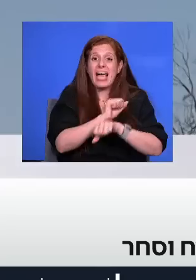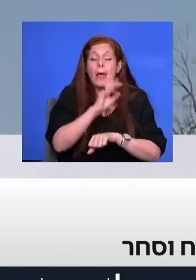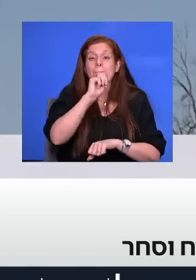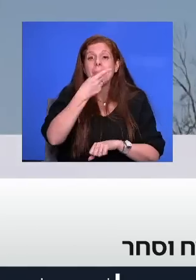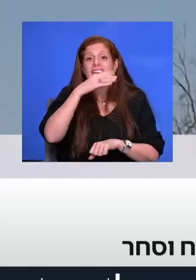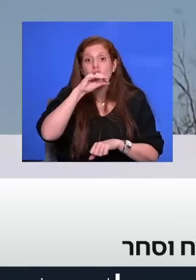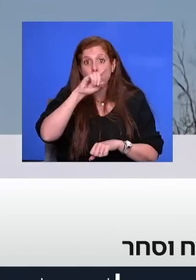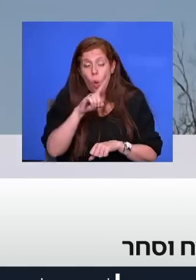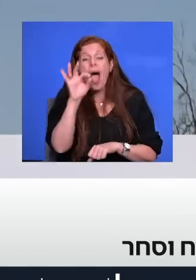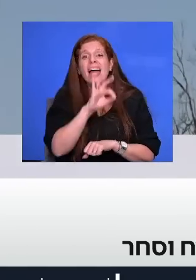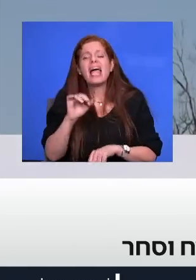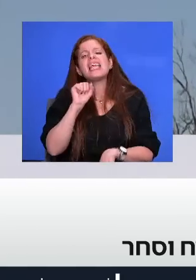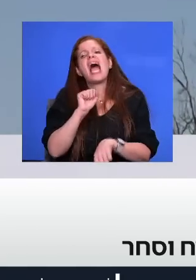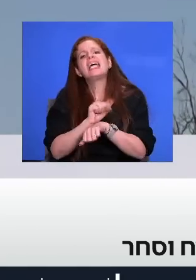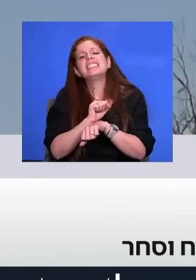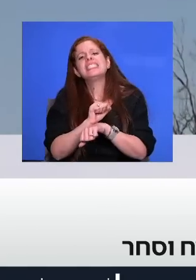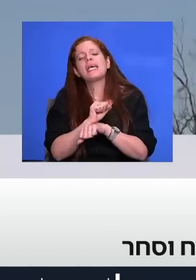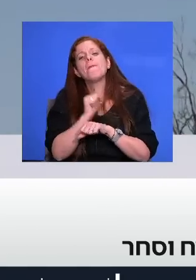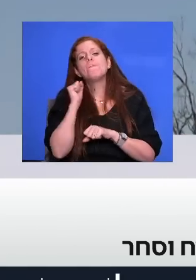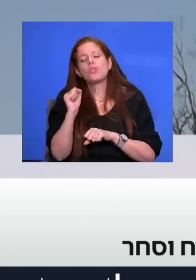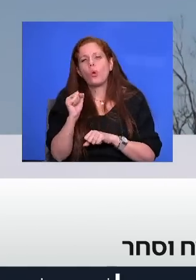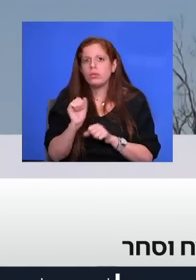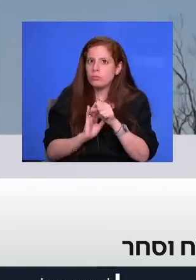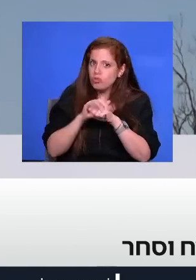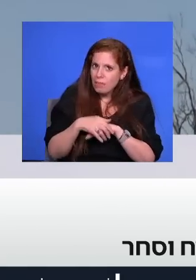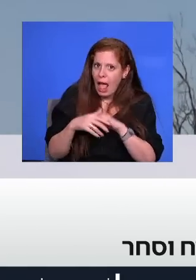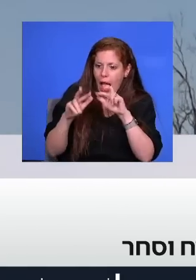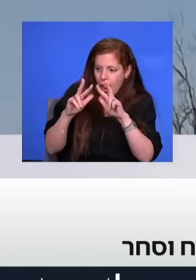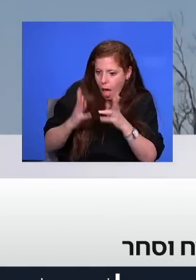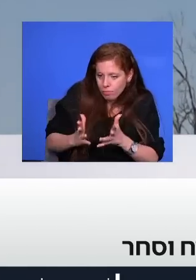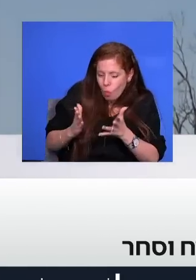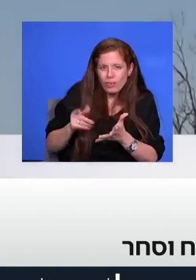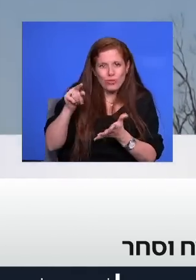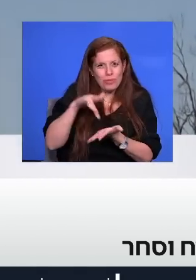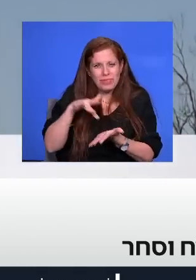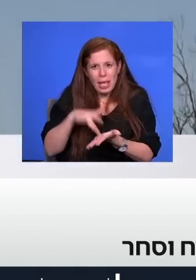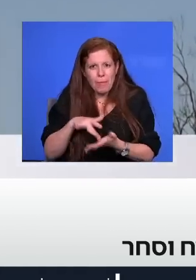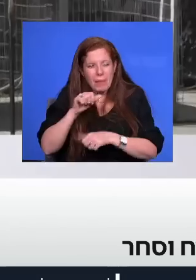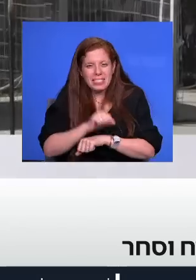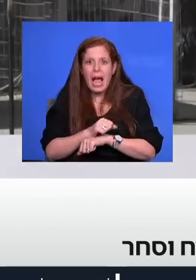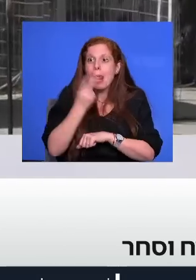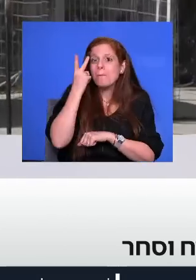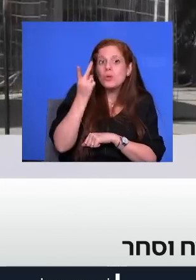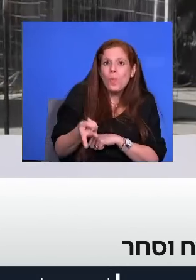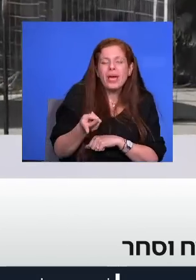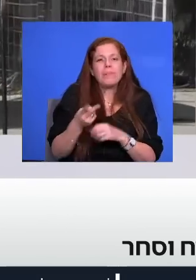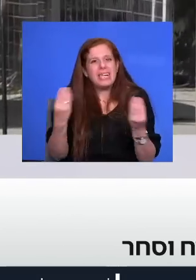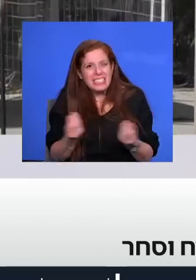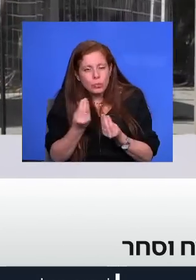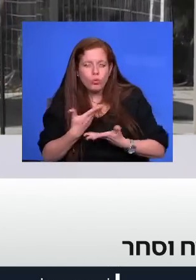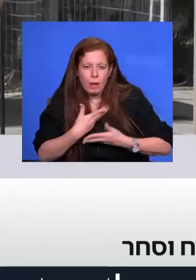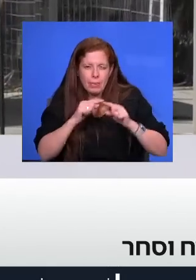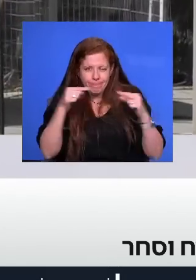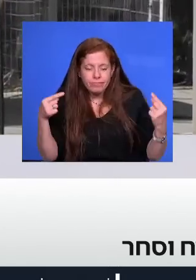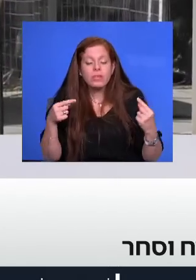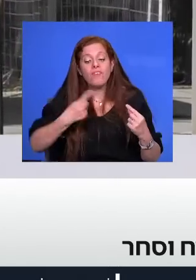כעציר ביטחוני. זה כמובן משפיע על האופן שבו הוא נמצא כאן במעצר, על ביקורים, על ציוד שנכנס אליו וכיוצא באלו.